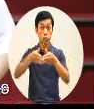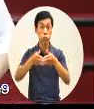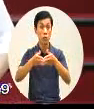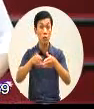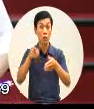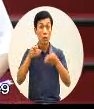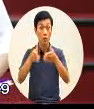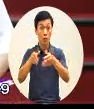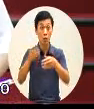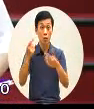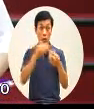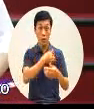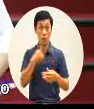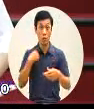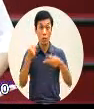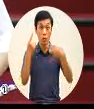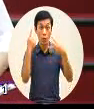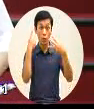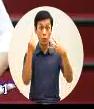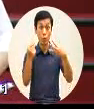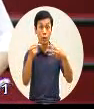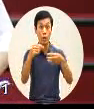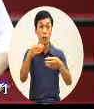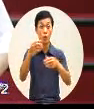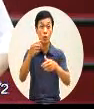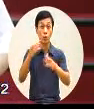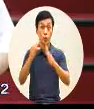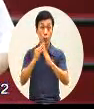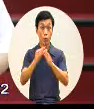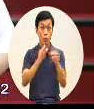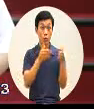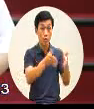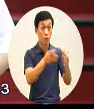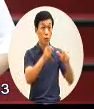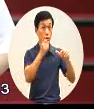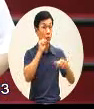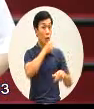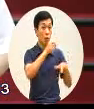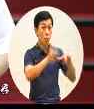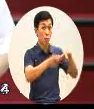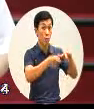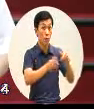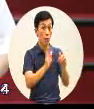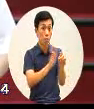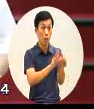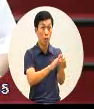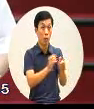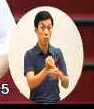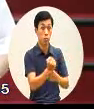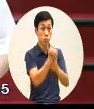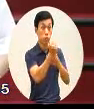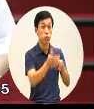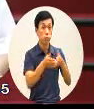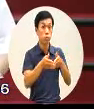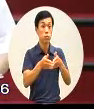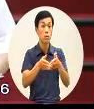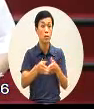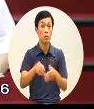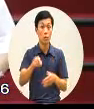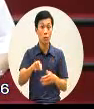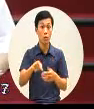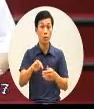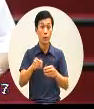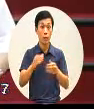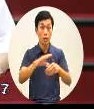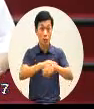能源局里面就是要扶持我们台湾企业。啊，这是一个上界重要的哈，啊，因为就是讲要带